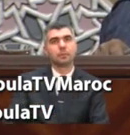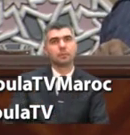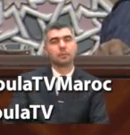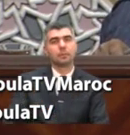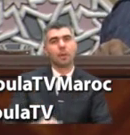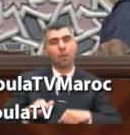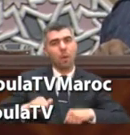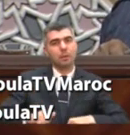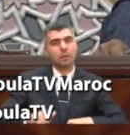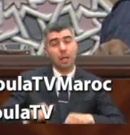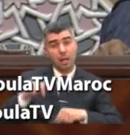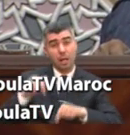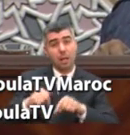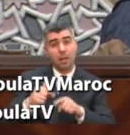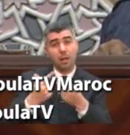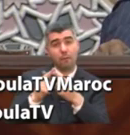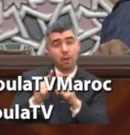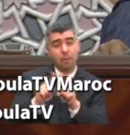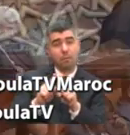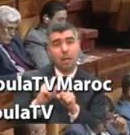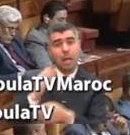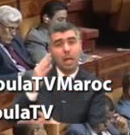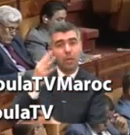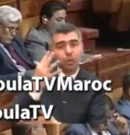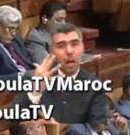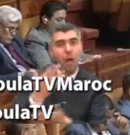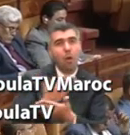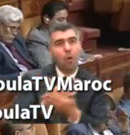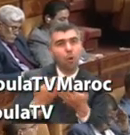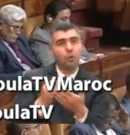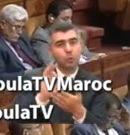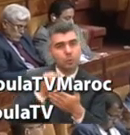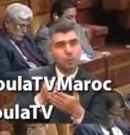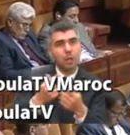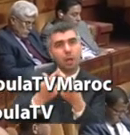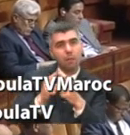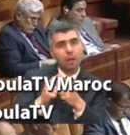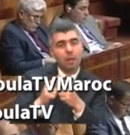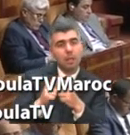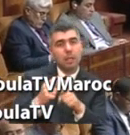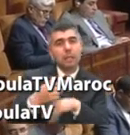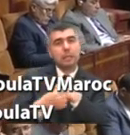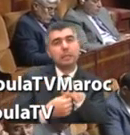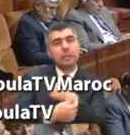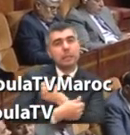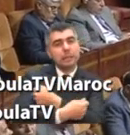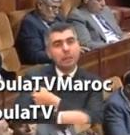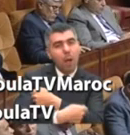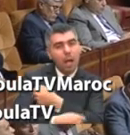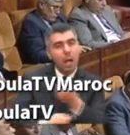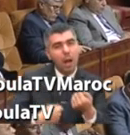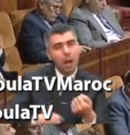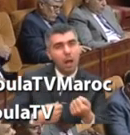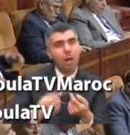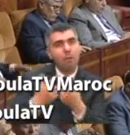السيد الوزير، كاينه مؤسسه كتعنى بشجر ديال الاركان وديال النخيل. اركان من الصويرة حتى للسفرة وحتى